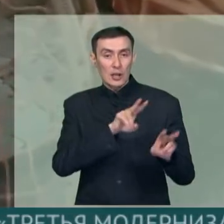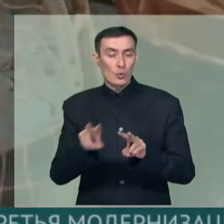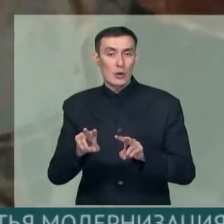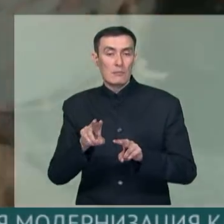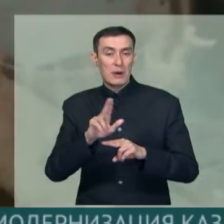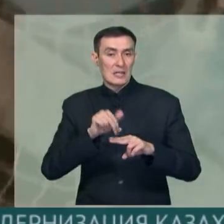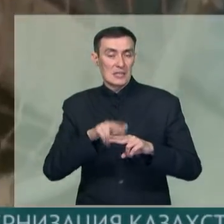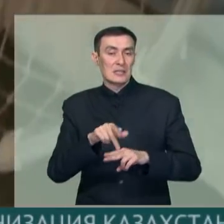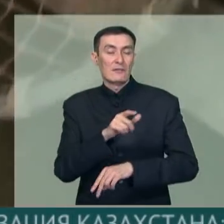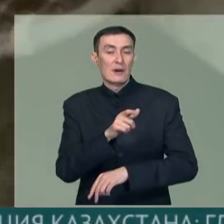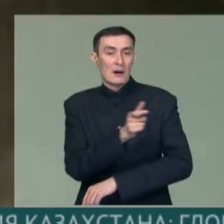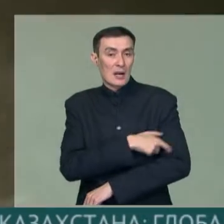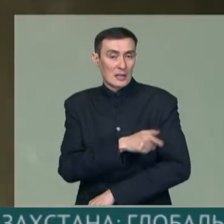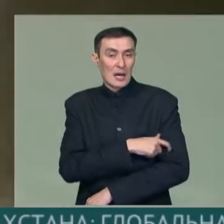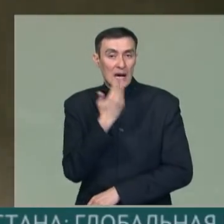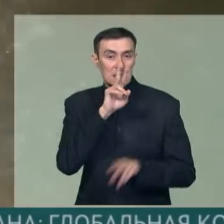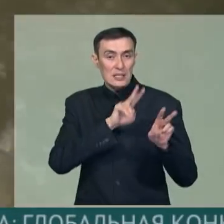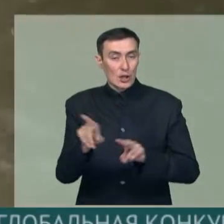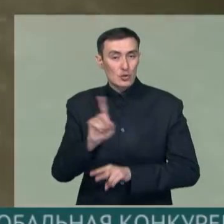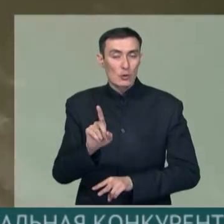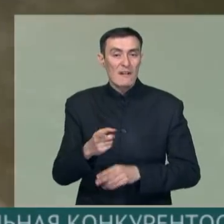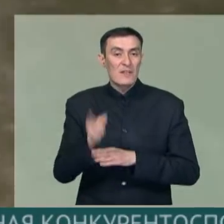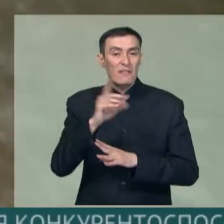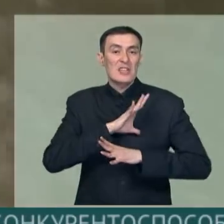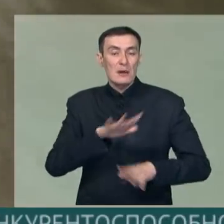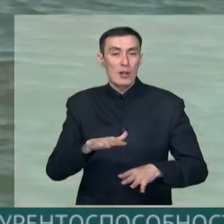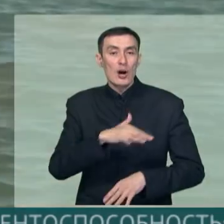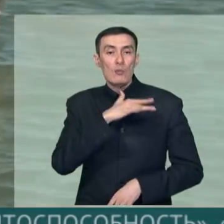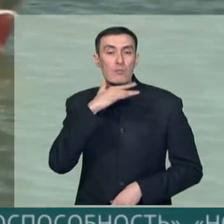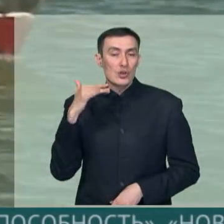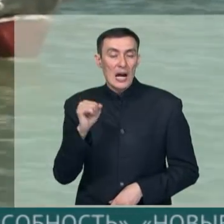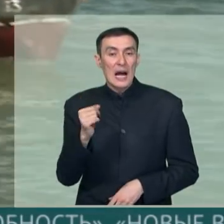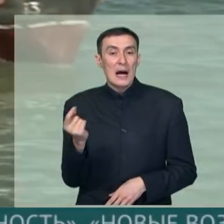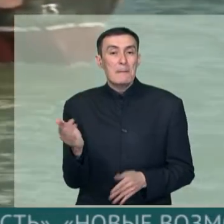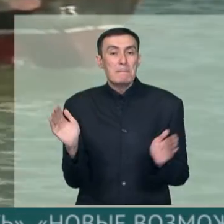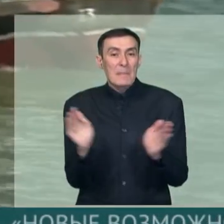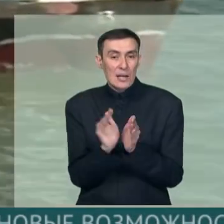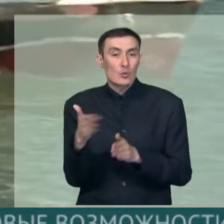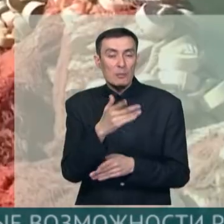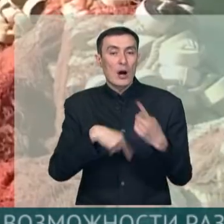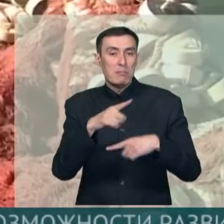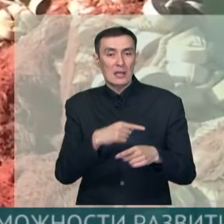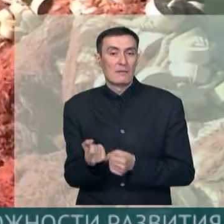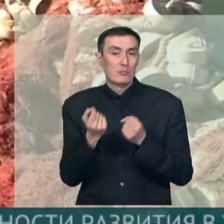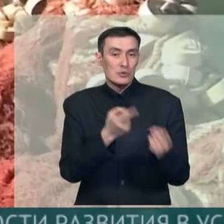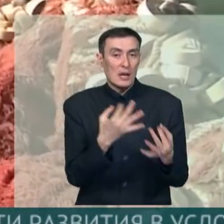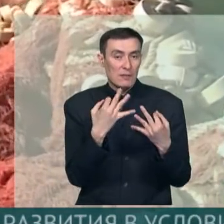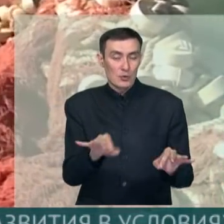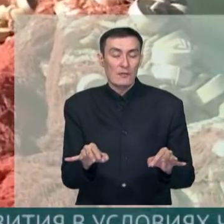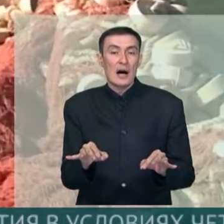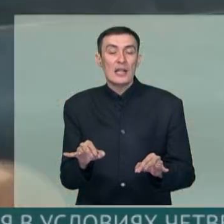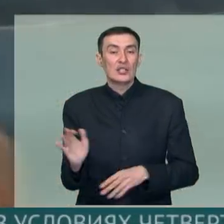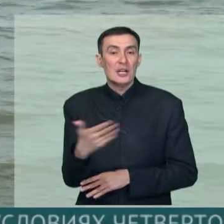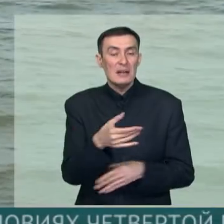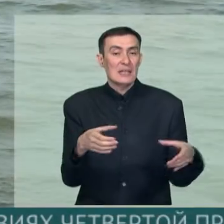природоохранной прокуратуры и рыбоохраны. Они следят, чтобы вылов не превысил лимит, а мелкая рыба отпускалась обратно в реку. А еще рыбацкие